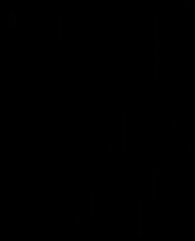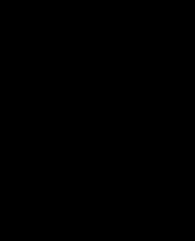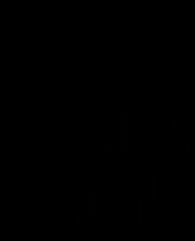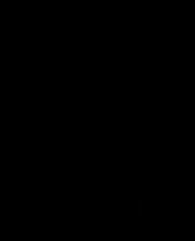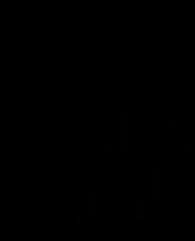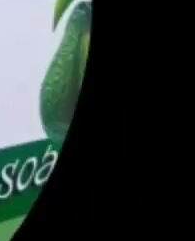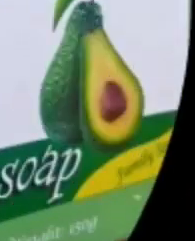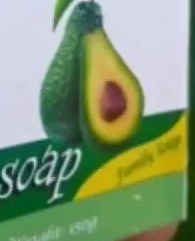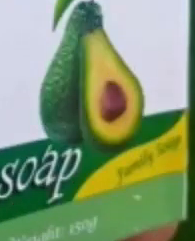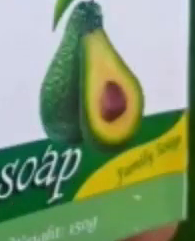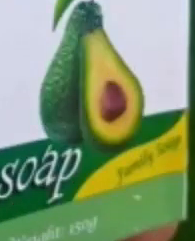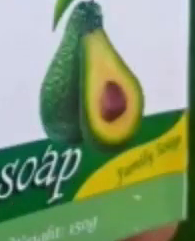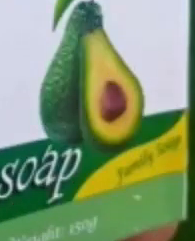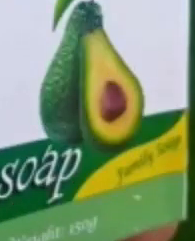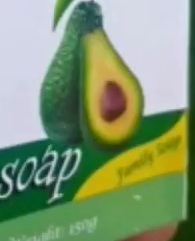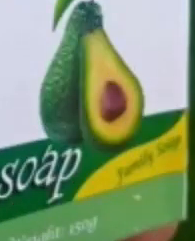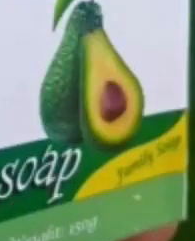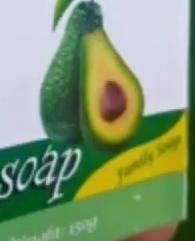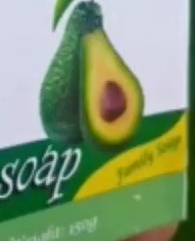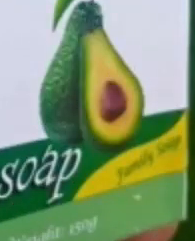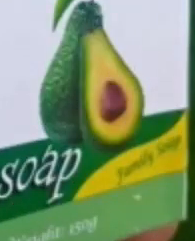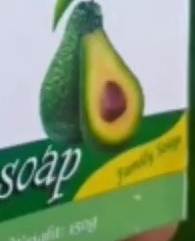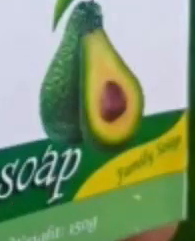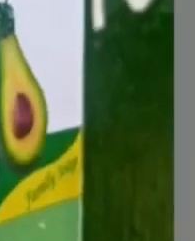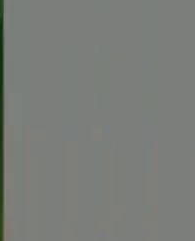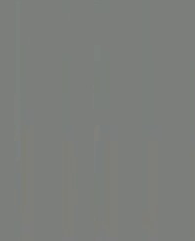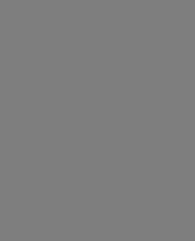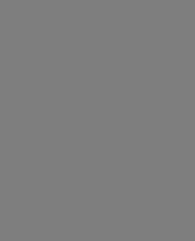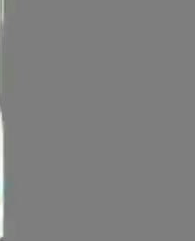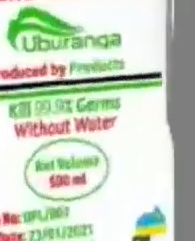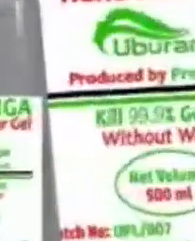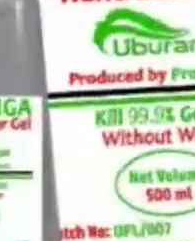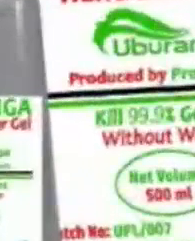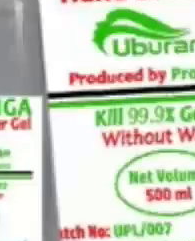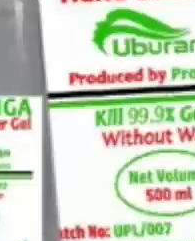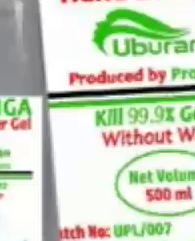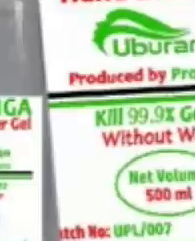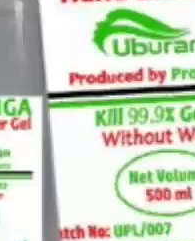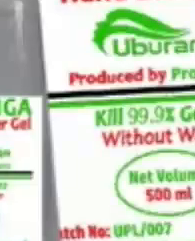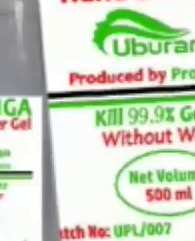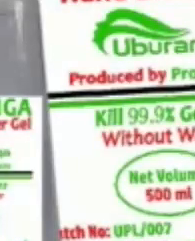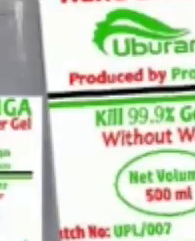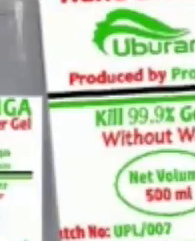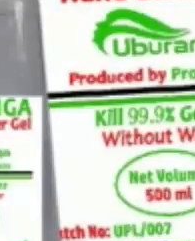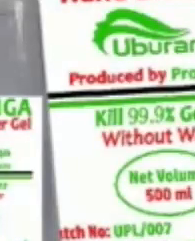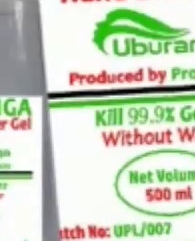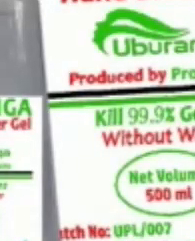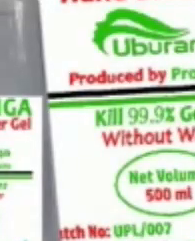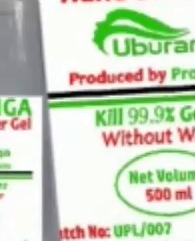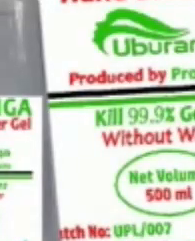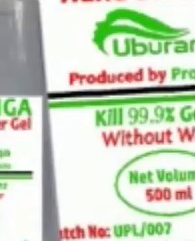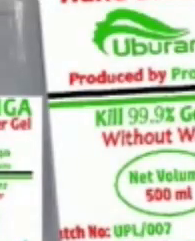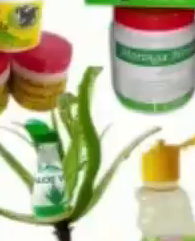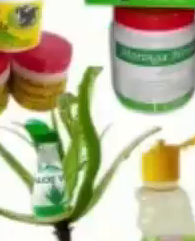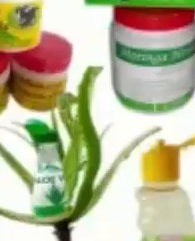B, C, calcium na potassium bifasha uruhu guhora rutohagiye. Uburanga product bafite hand sanitizer, umuti wagenewe kwica